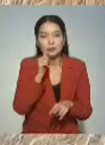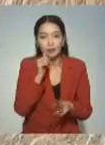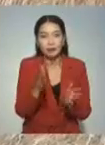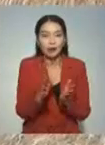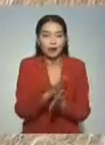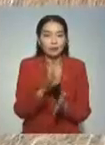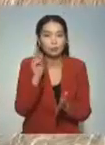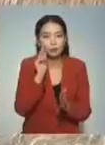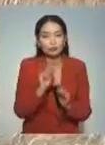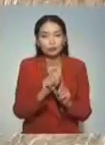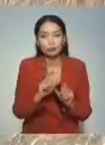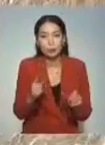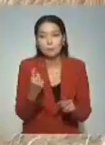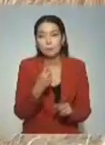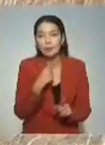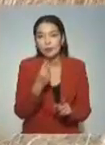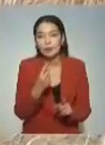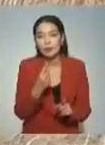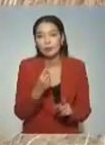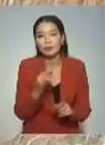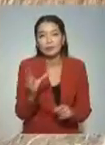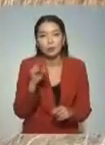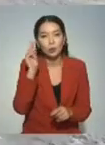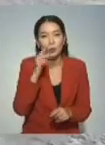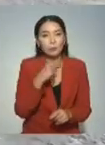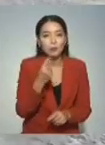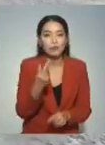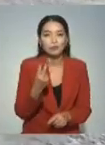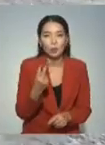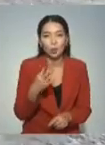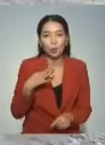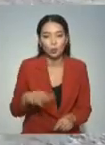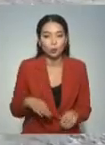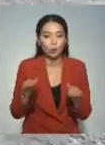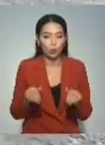отменили занятия первой смены для всех школьников и учащихся первого и второго курса колледжей.